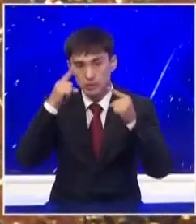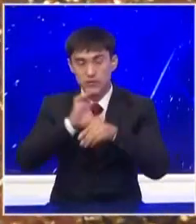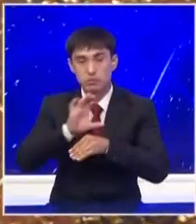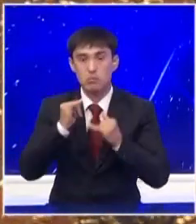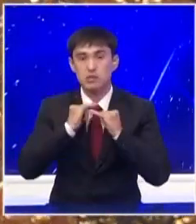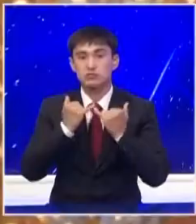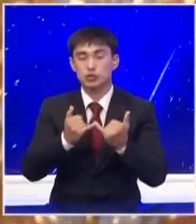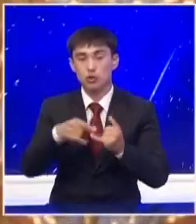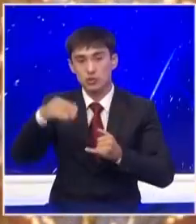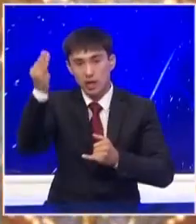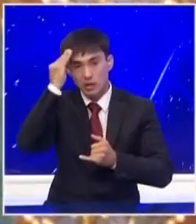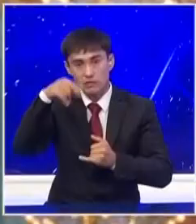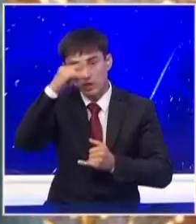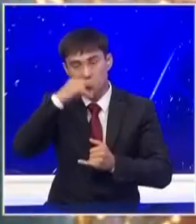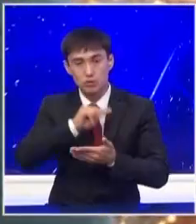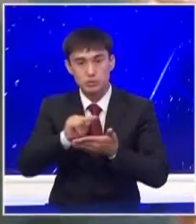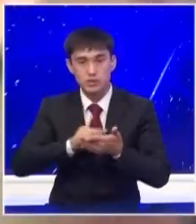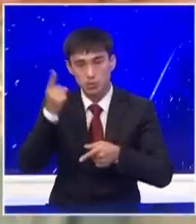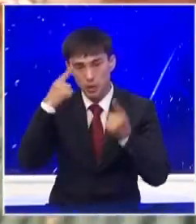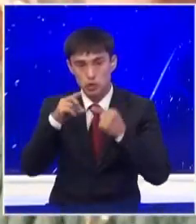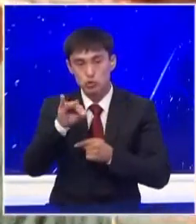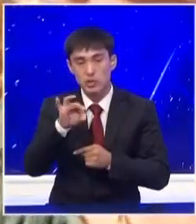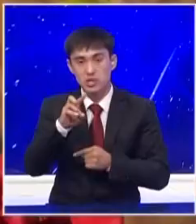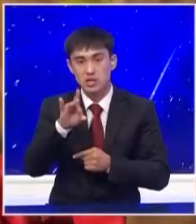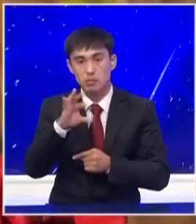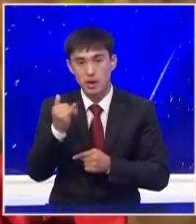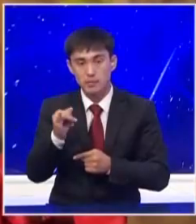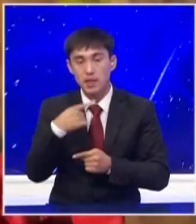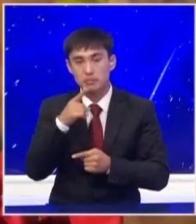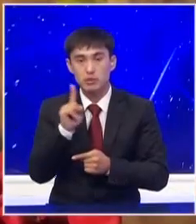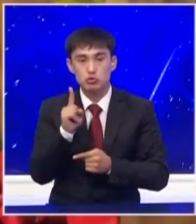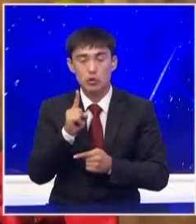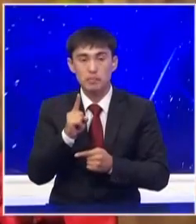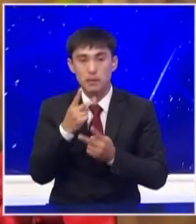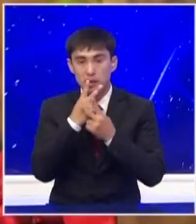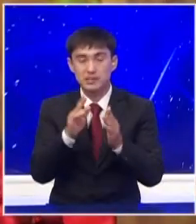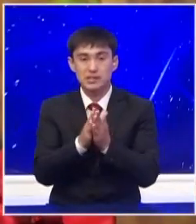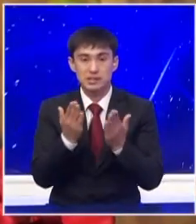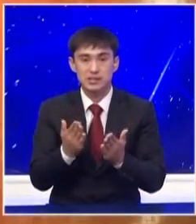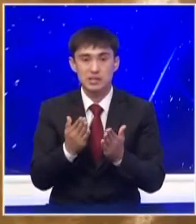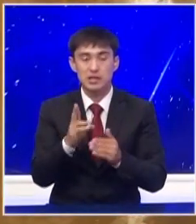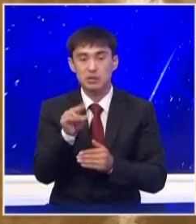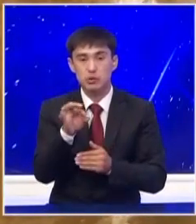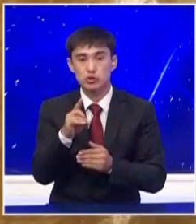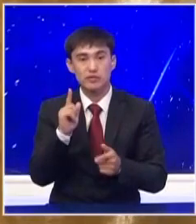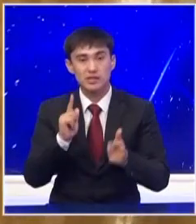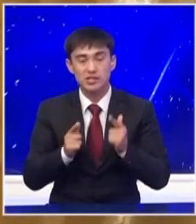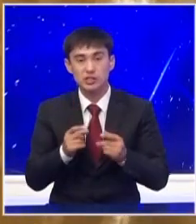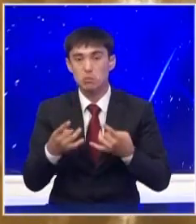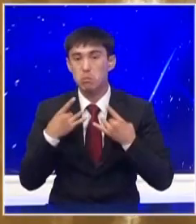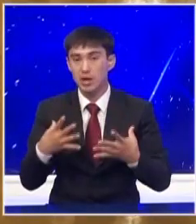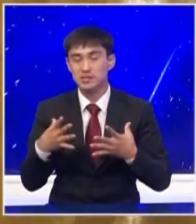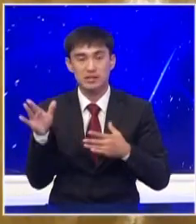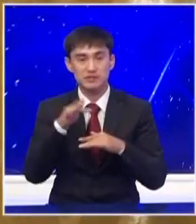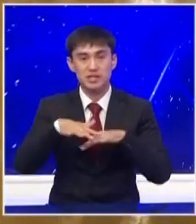посвящено талантливому казахскому писателю и поэту Жуматаю Жакыпбаеву. Стоит отметить, презентация книги Кыдыра Байдюсенова стала настоящим праздником